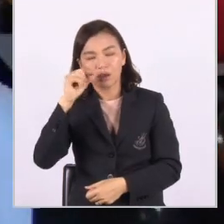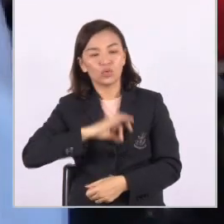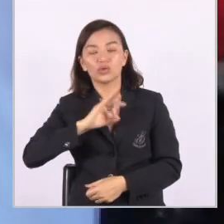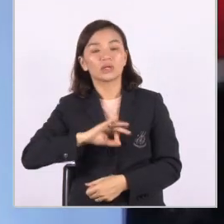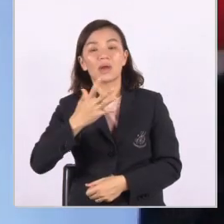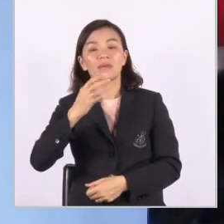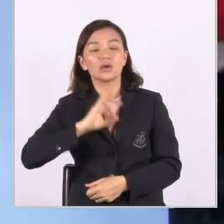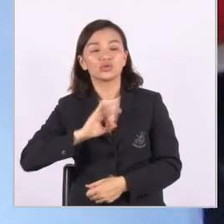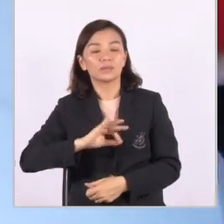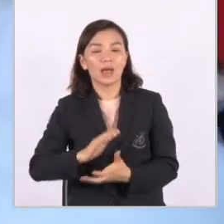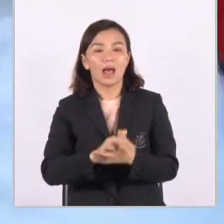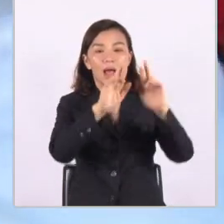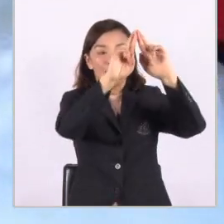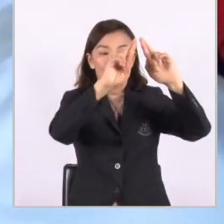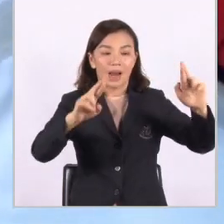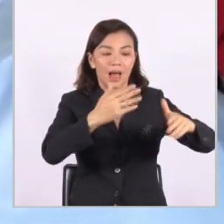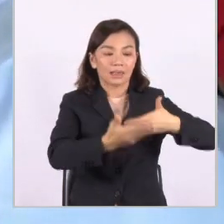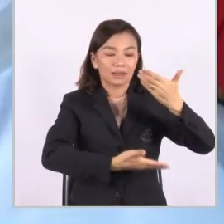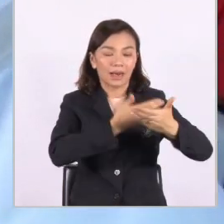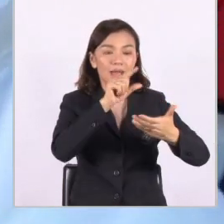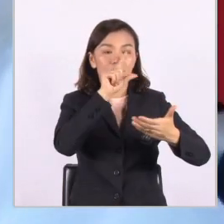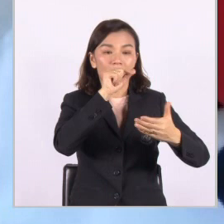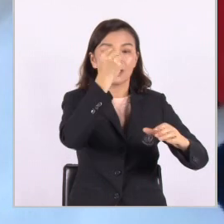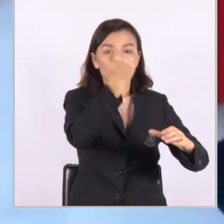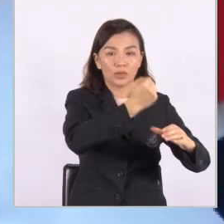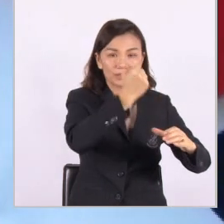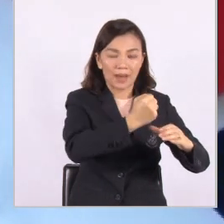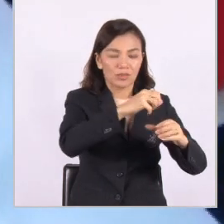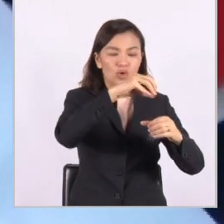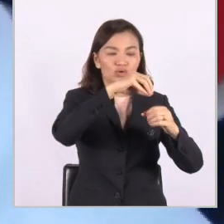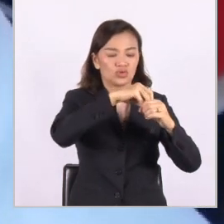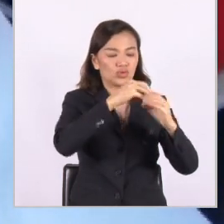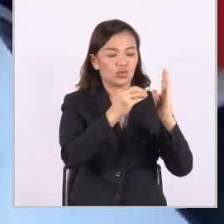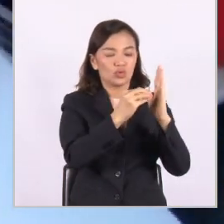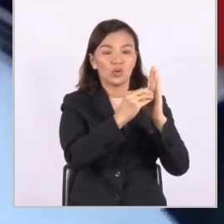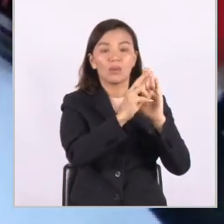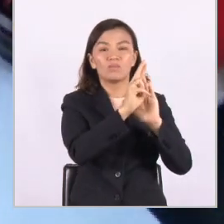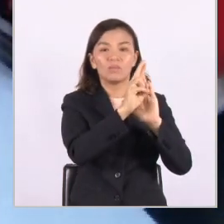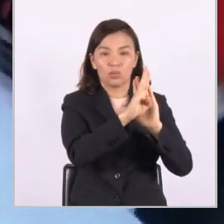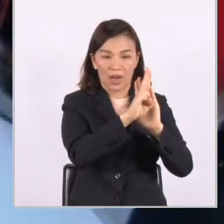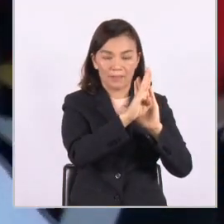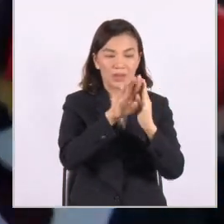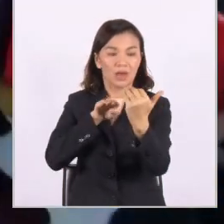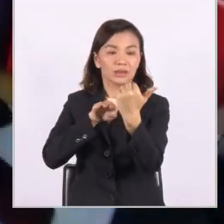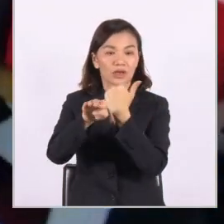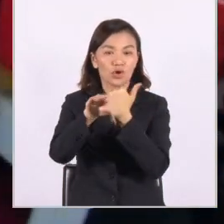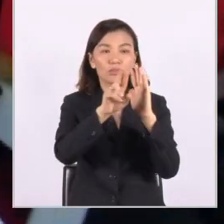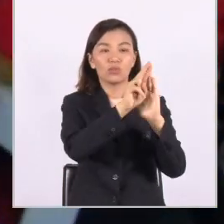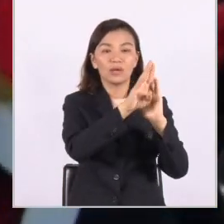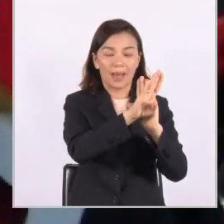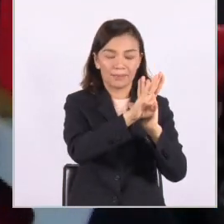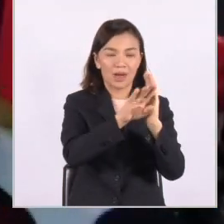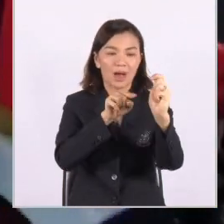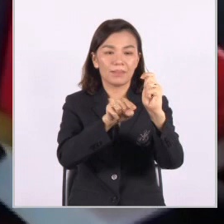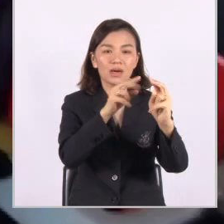ายไก่ย่างส้มตำอยู่ที่ตำบลบ้านบัวอำเภอเมืองจังหวัดบุรีรัมย์นะครับอยู่ที่ริมถนนสายบุรีรัมย์นางรองไปพบรถกระบ